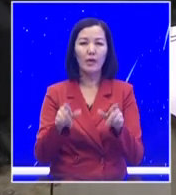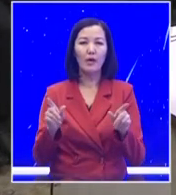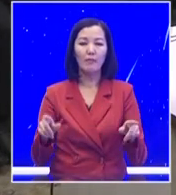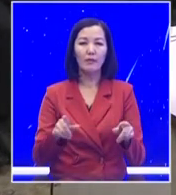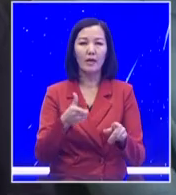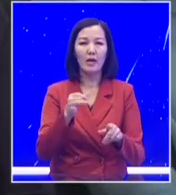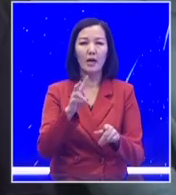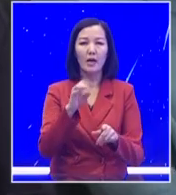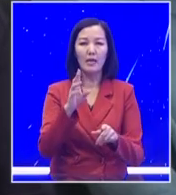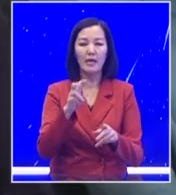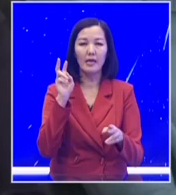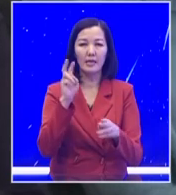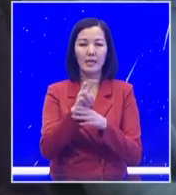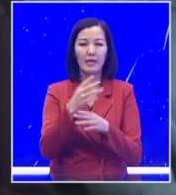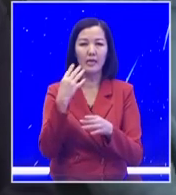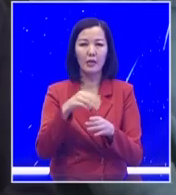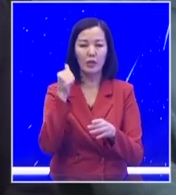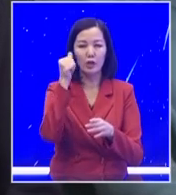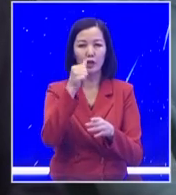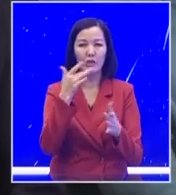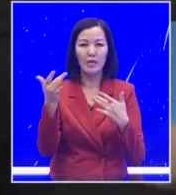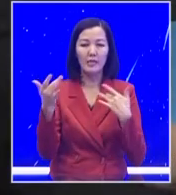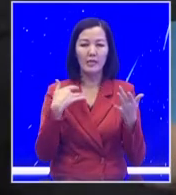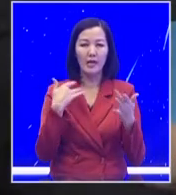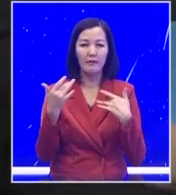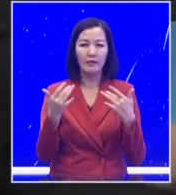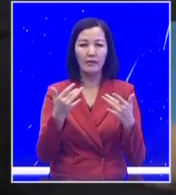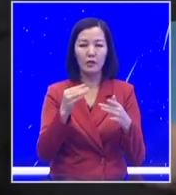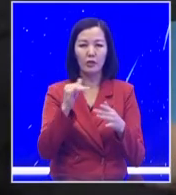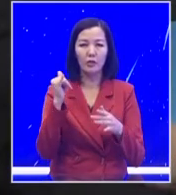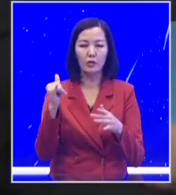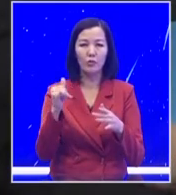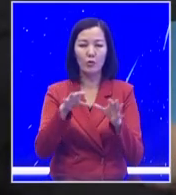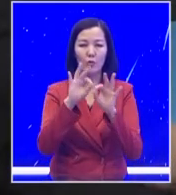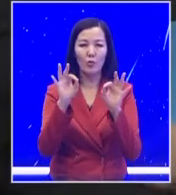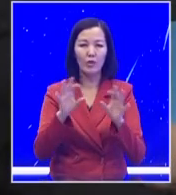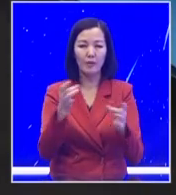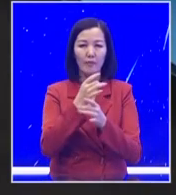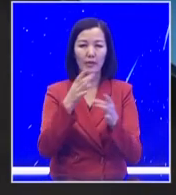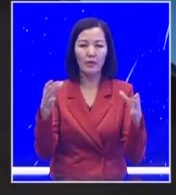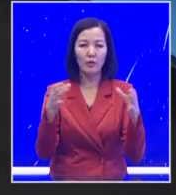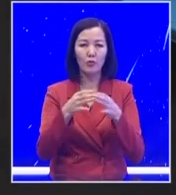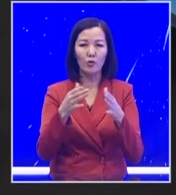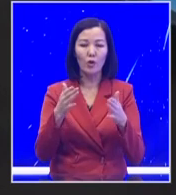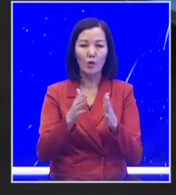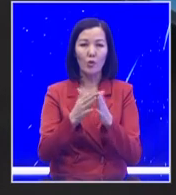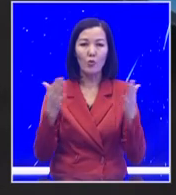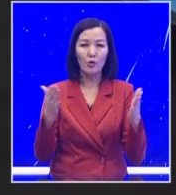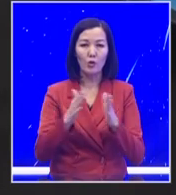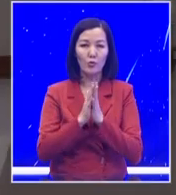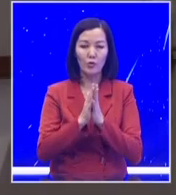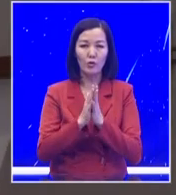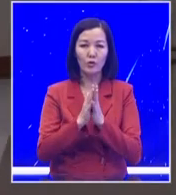Ғалия Темірбаева келді. 40 жыл сахнада жүрген театр саңлағы жетісулық өнер мәдениет өкілдері атынан үлкен өтініш алып